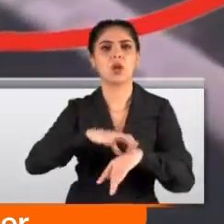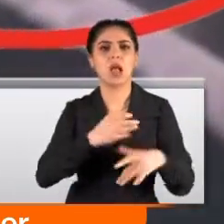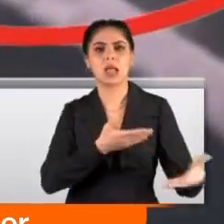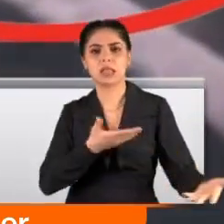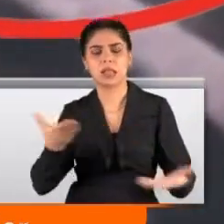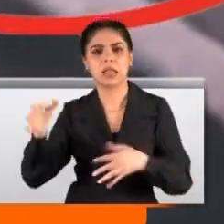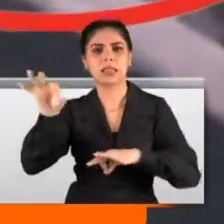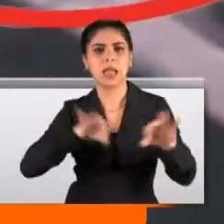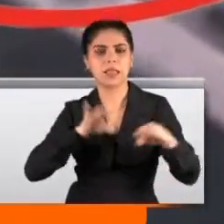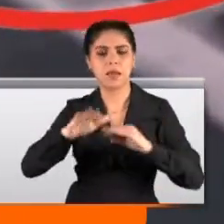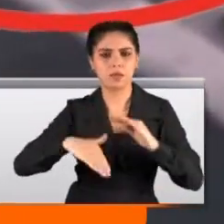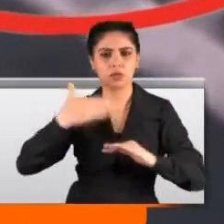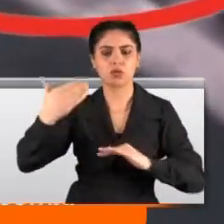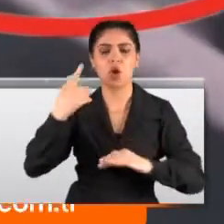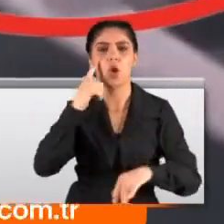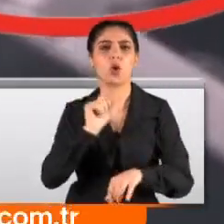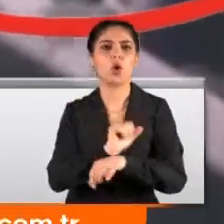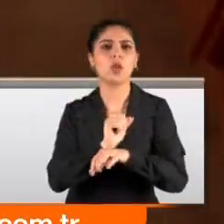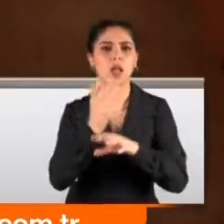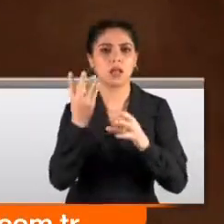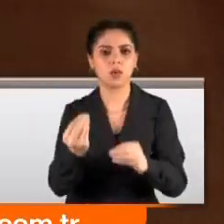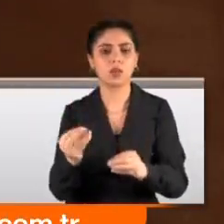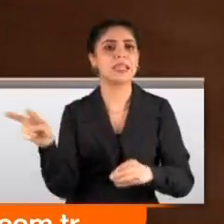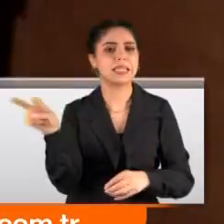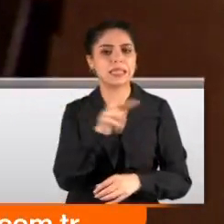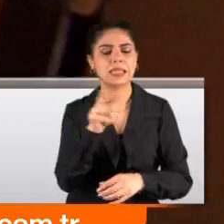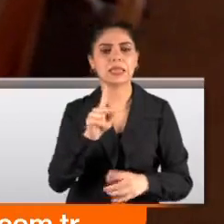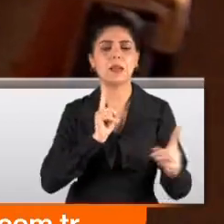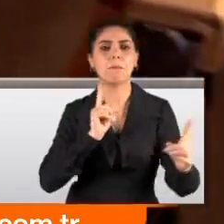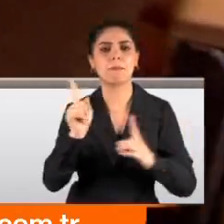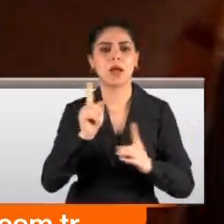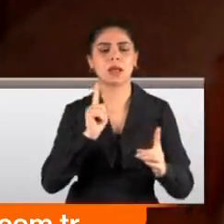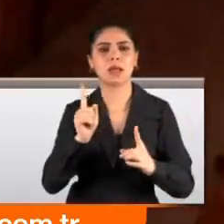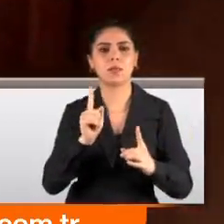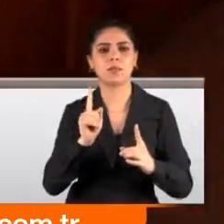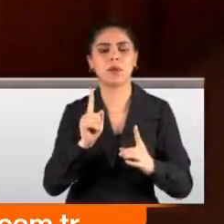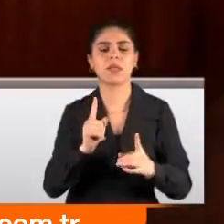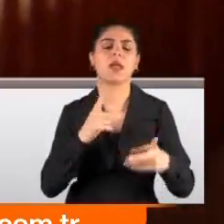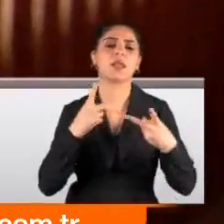kaldırıldı. Tedavilerinin ardından da gözaltına alındı. Ancak ikisi de çıkarıldıkları